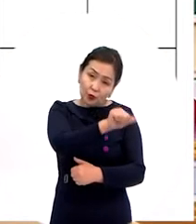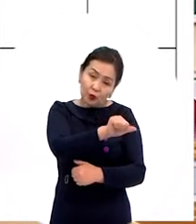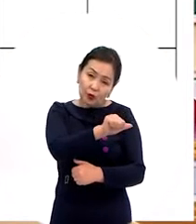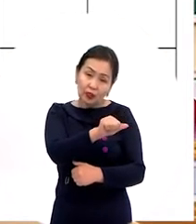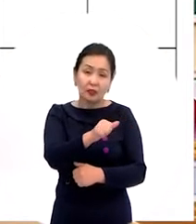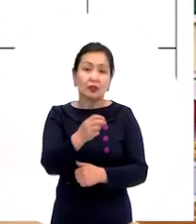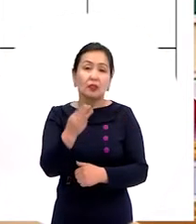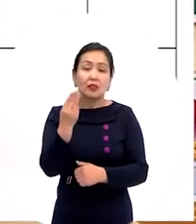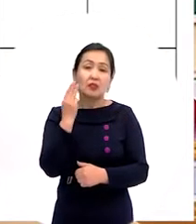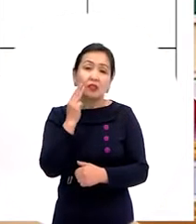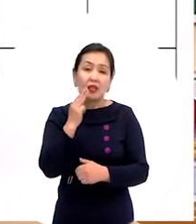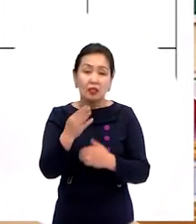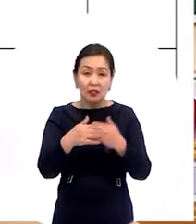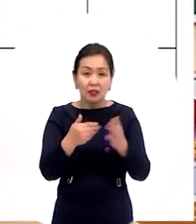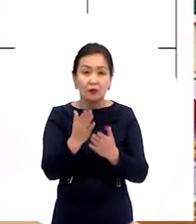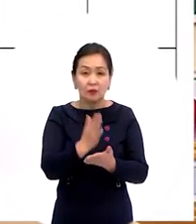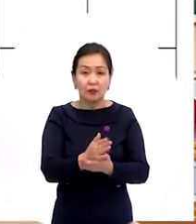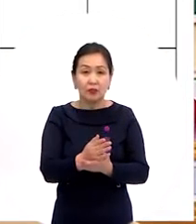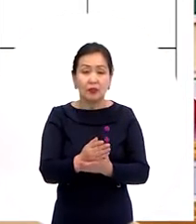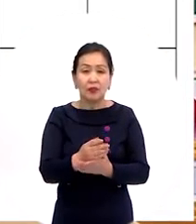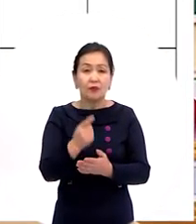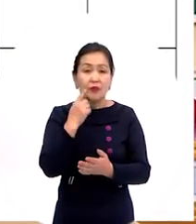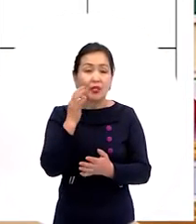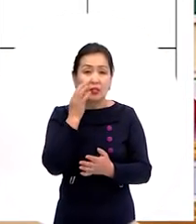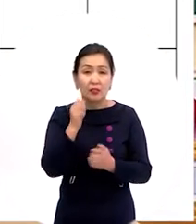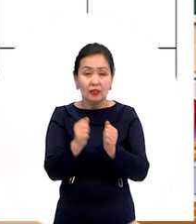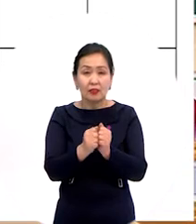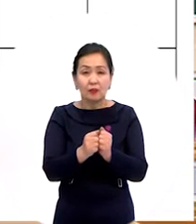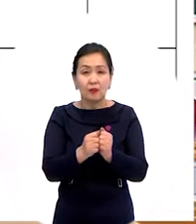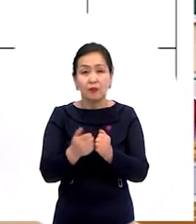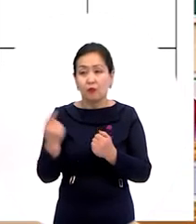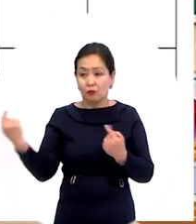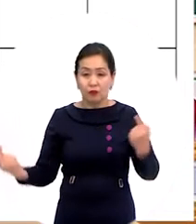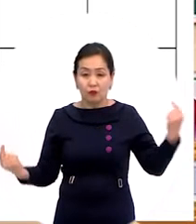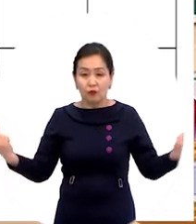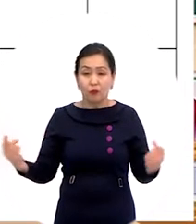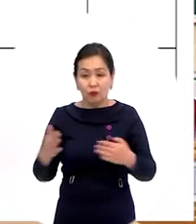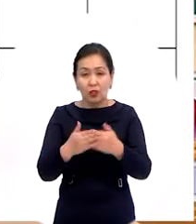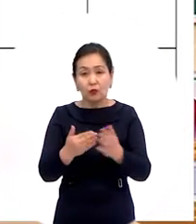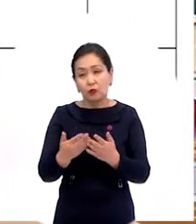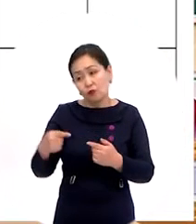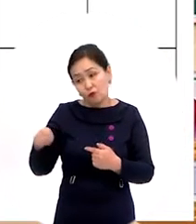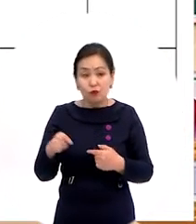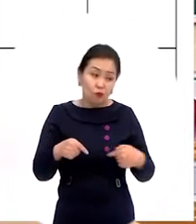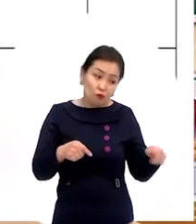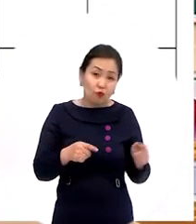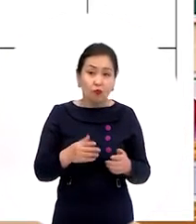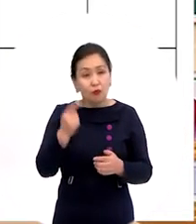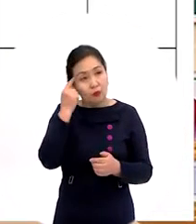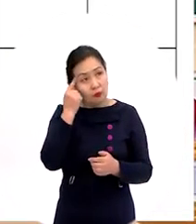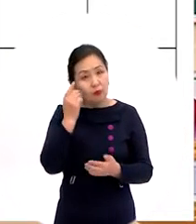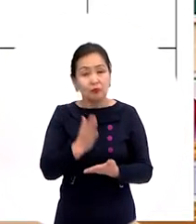зүүн талд шар дэлгүүр байна. Элса найз маань аль дэлгүүр орвэ гэд эргэлзээ зогсож